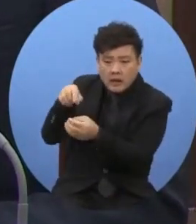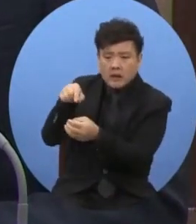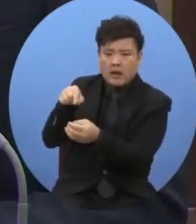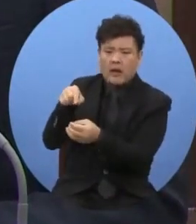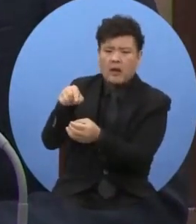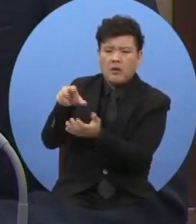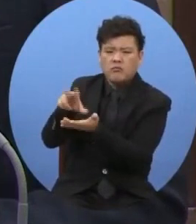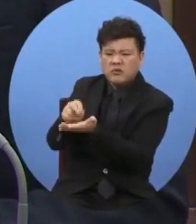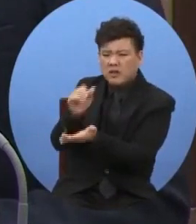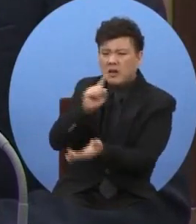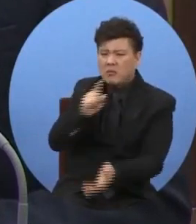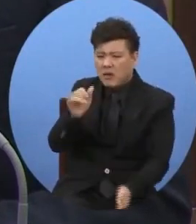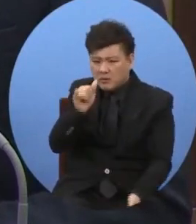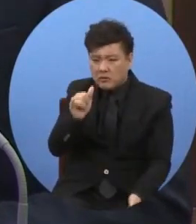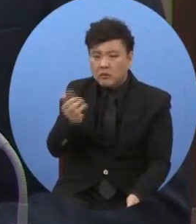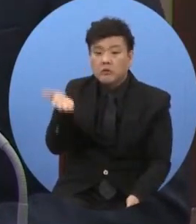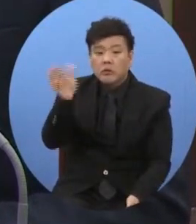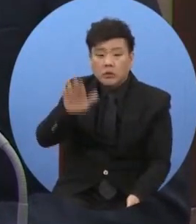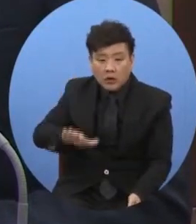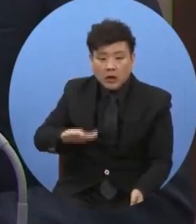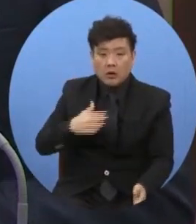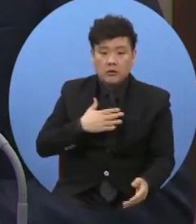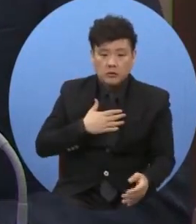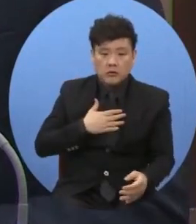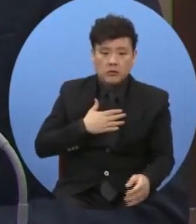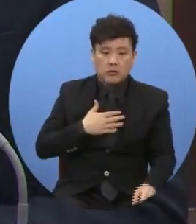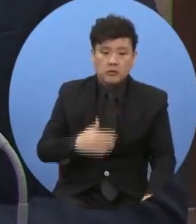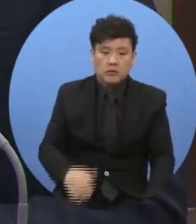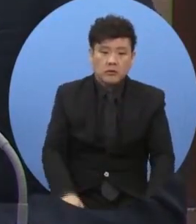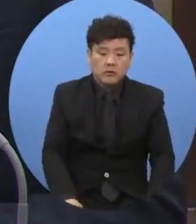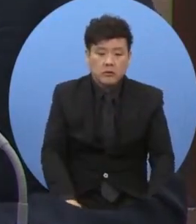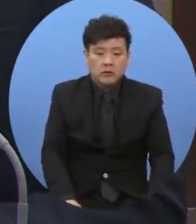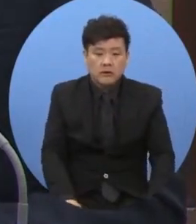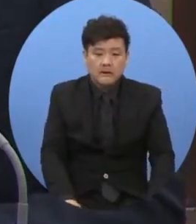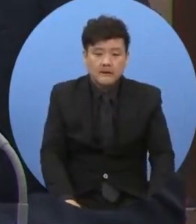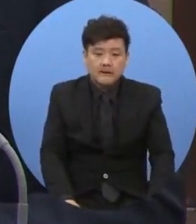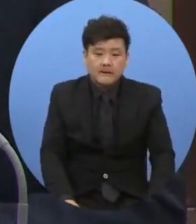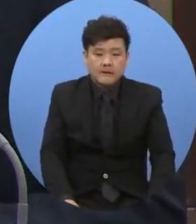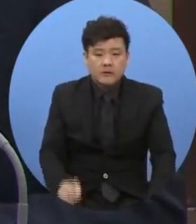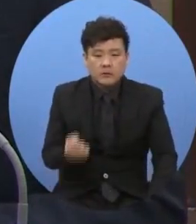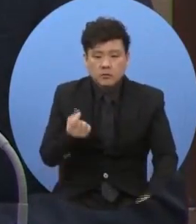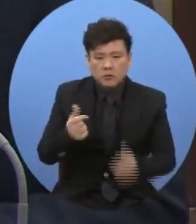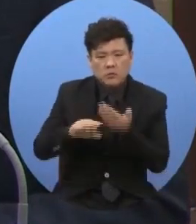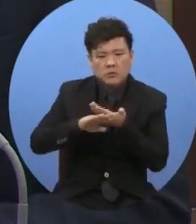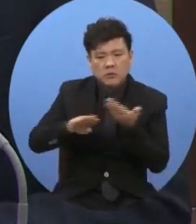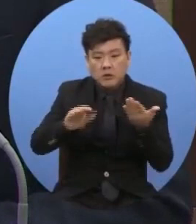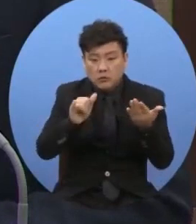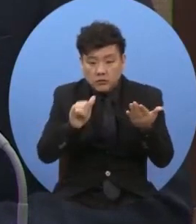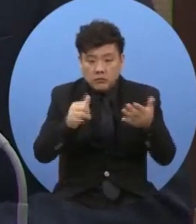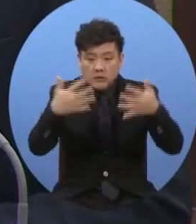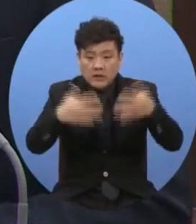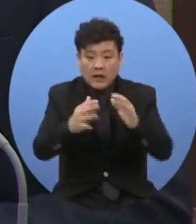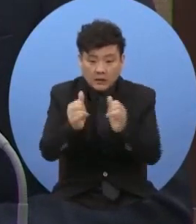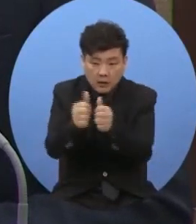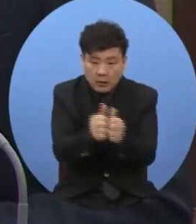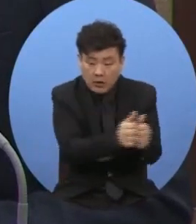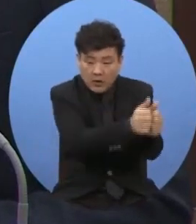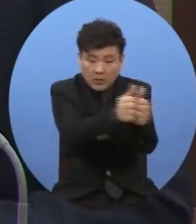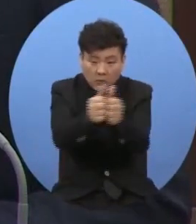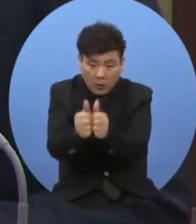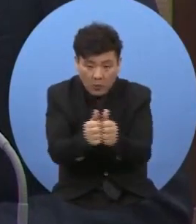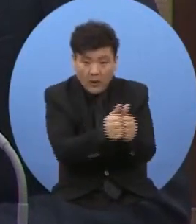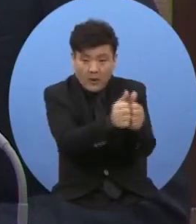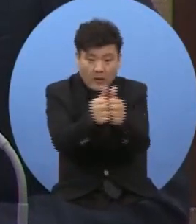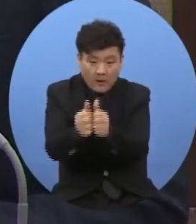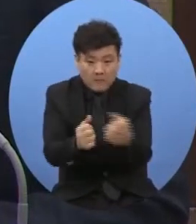하는데요. 그럼에도 불구하고 저는 세대 담론이 나름의 어떤 유의미한 측면이 분명히 있는 것 같습니다. 시장님, 약자와의 동행 계속 강조하고